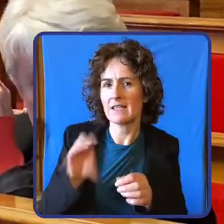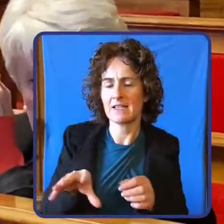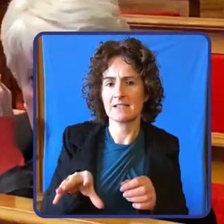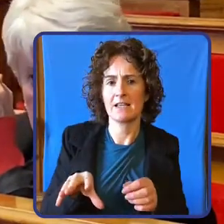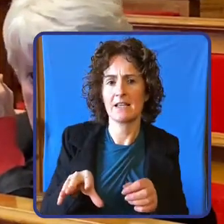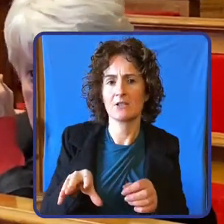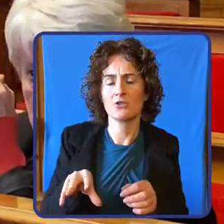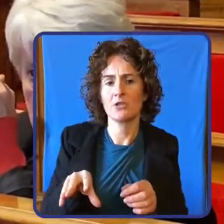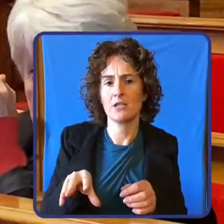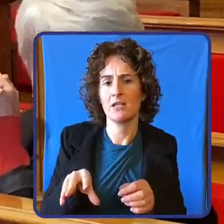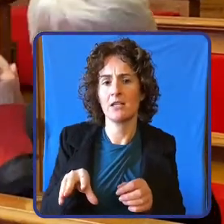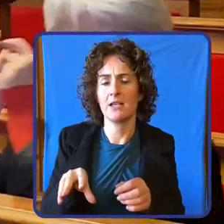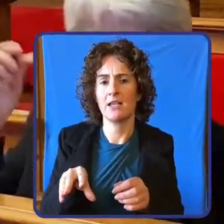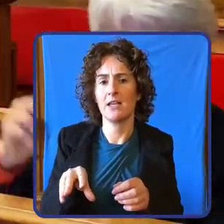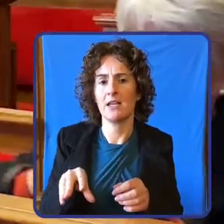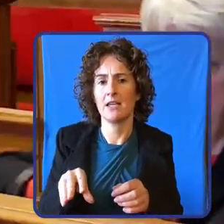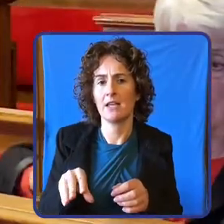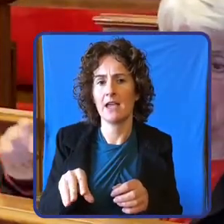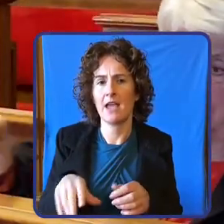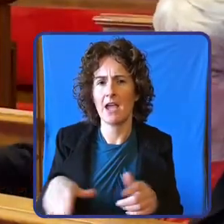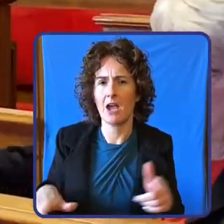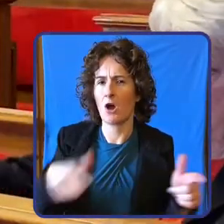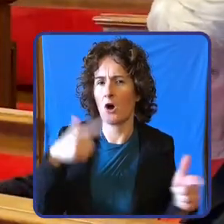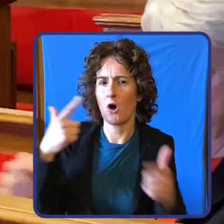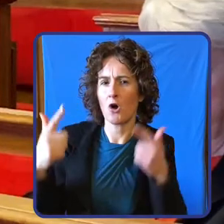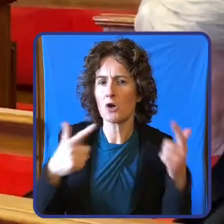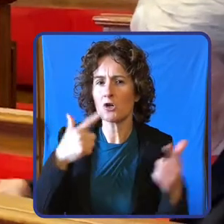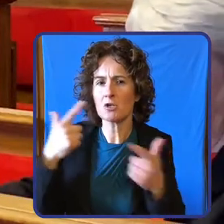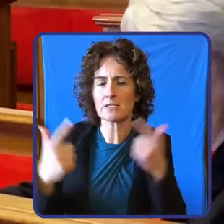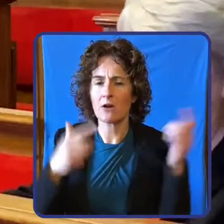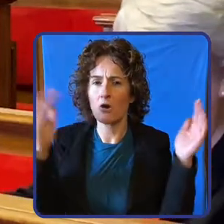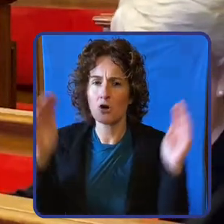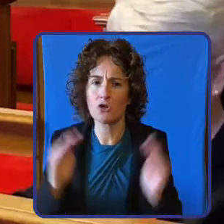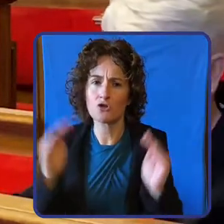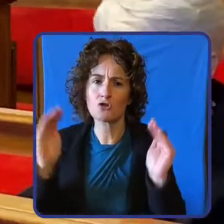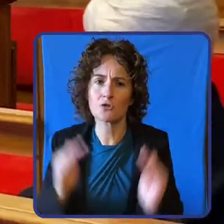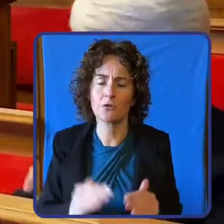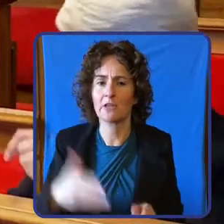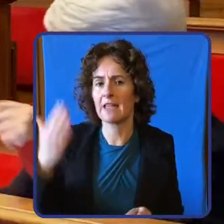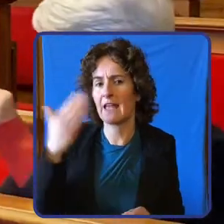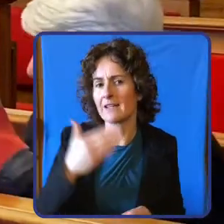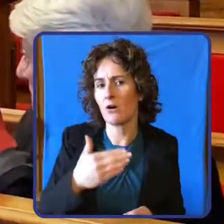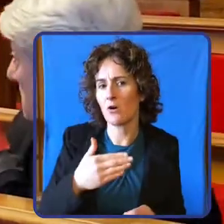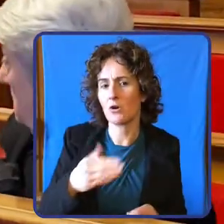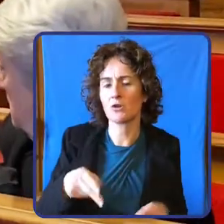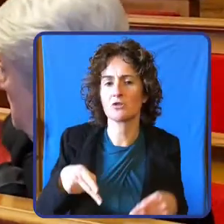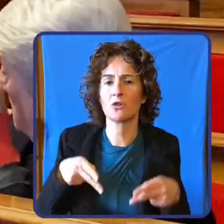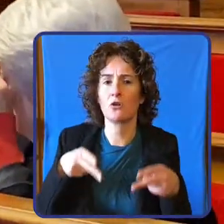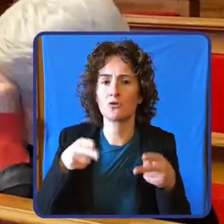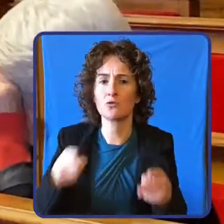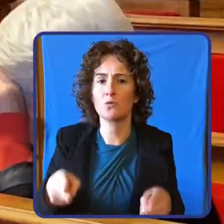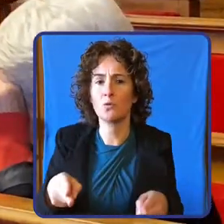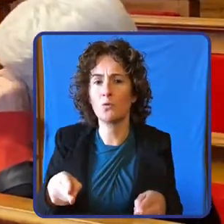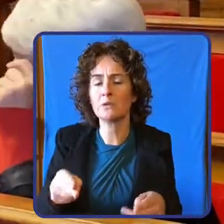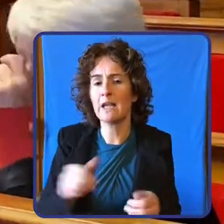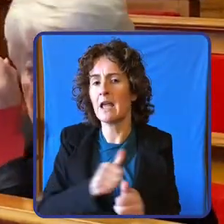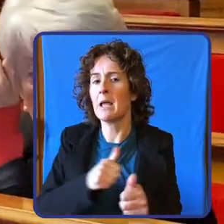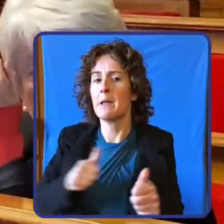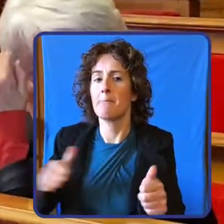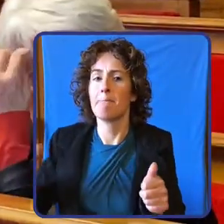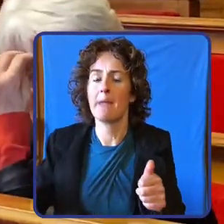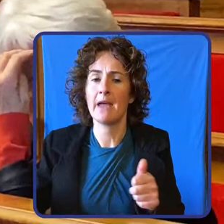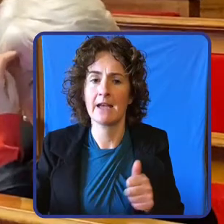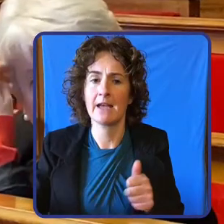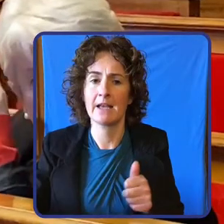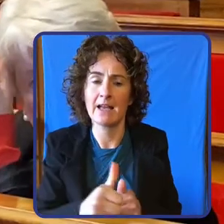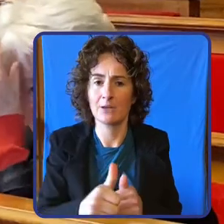a levegőszennyezettsége, a zajszintje, az mind csökkenhet azáltal, hogy az az út elviszi az újvárosi susáni forgalmat,